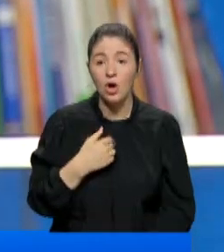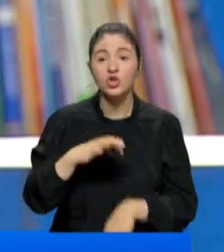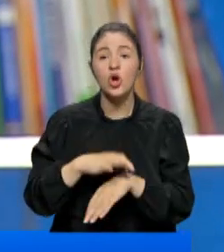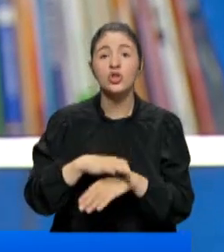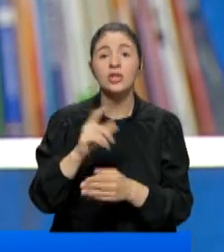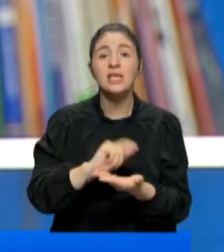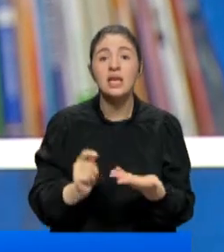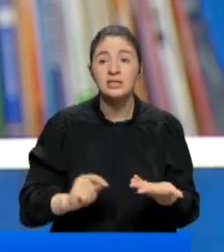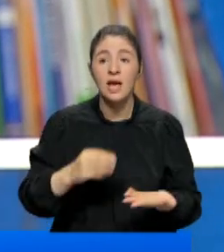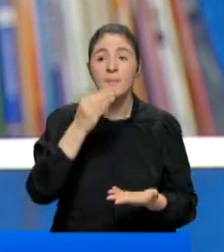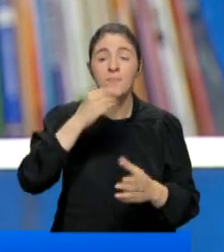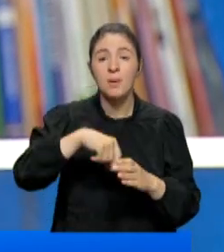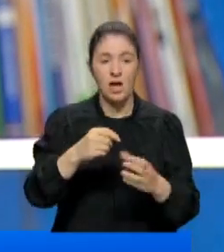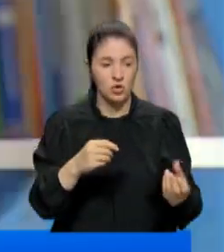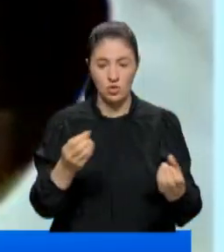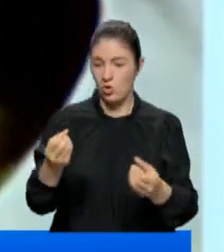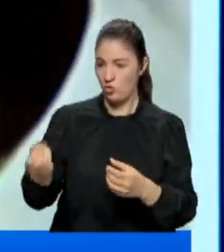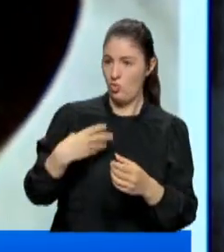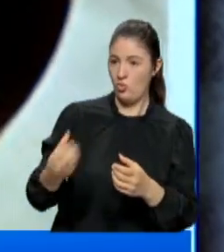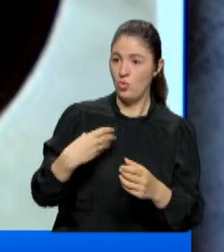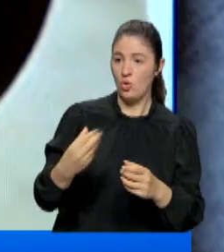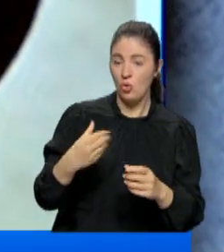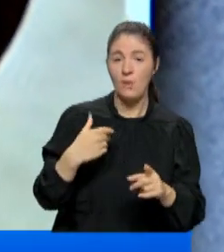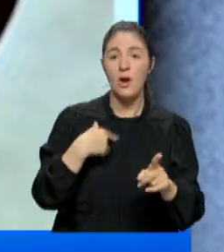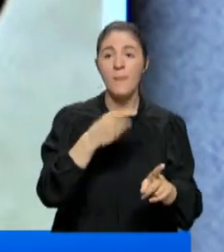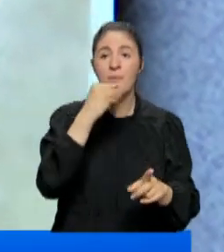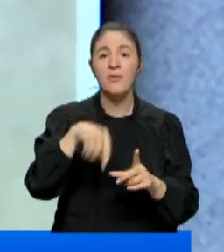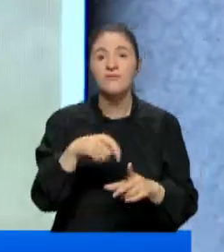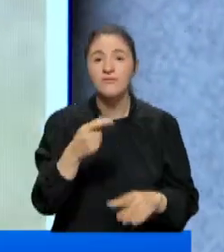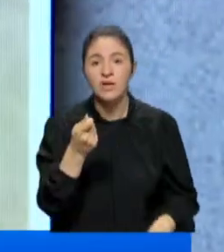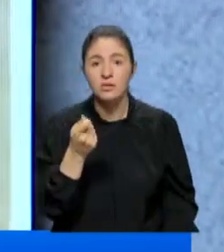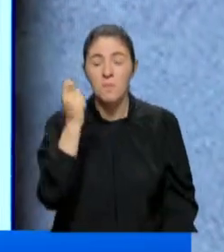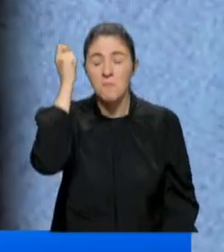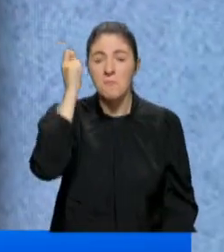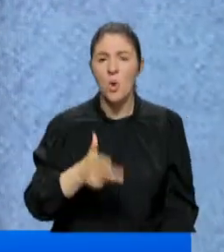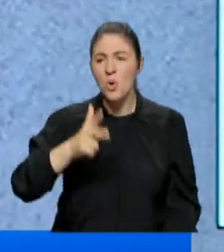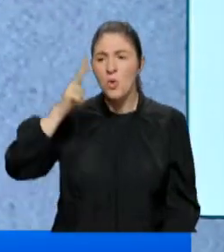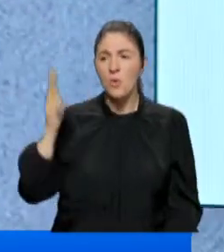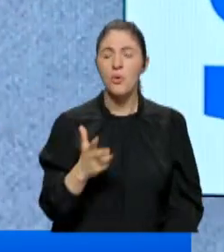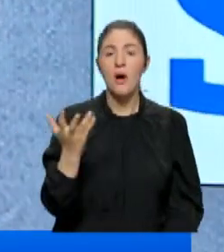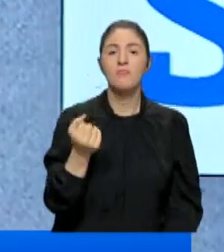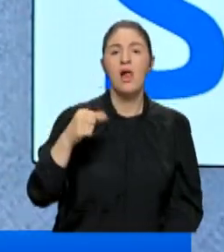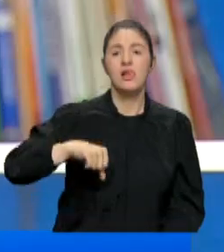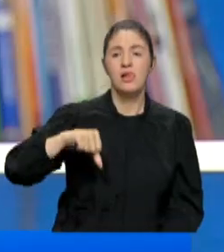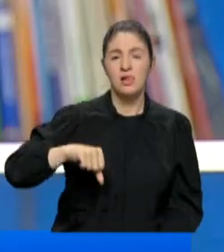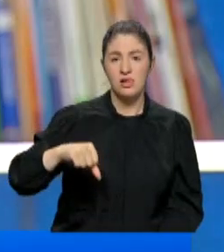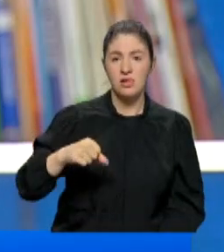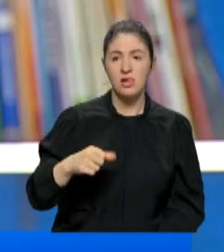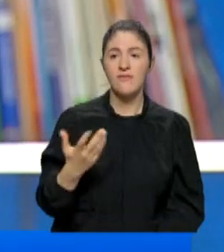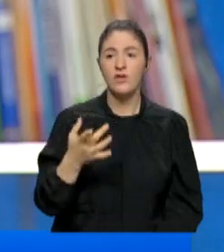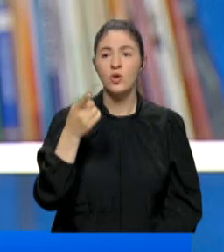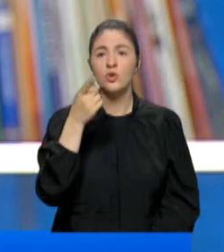doktorun yazdığı mamaları gönderiyorlardı. Ve o mamaların fiyatı çok pahalı olduğu için alamıyorlardı.